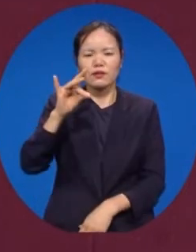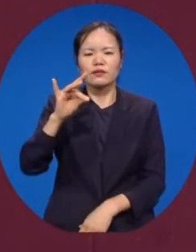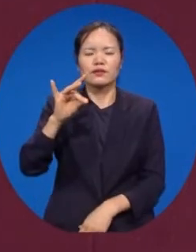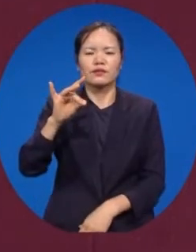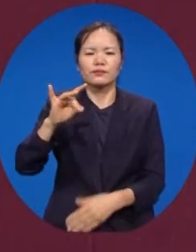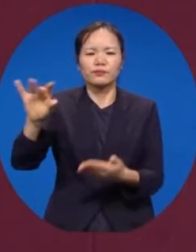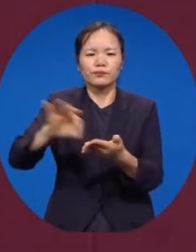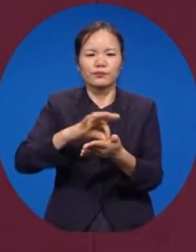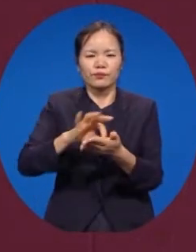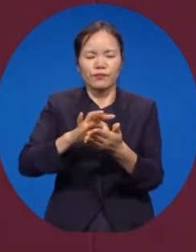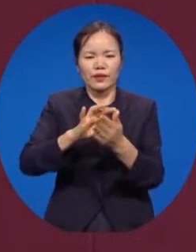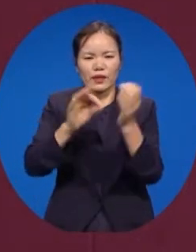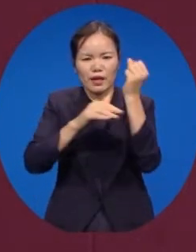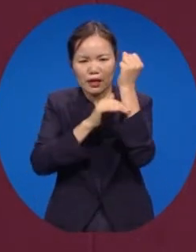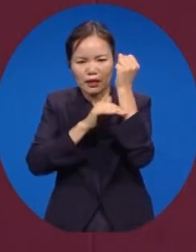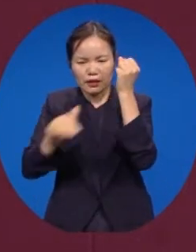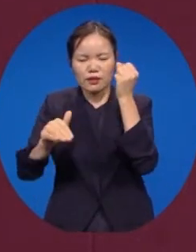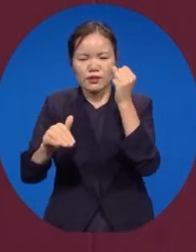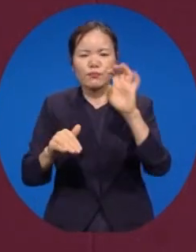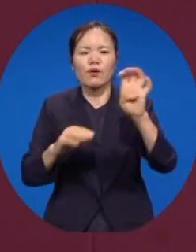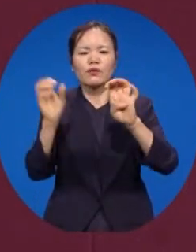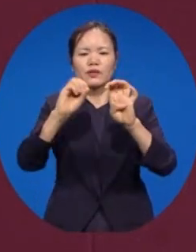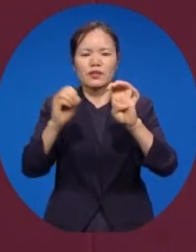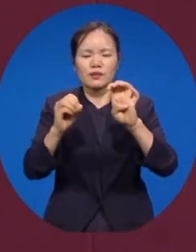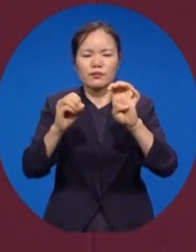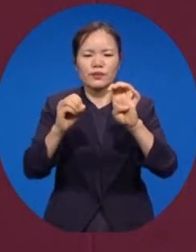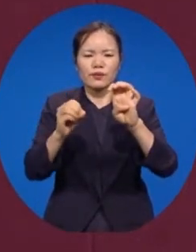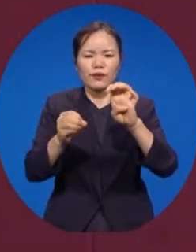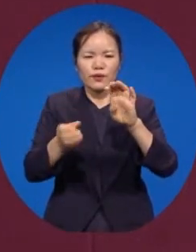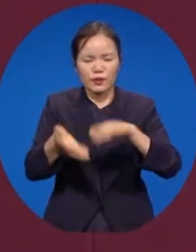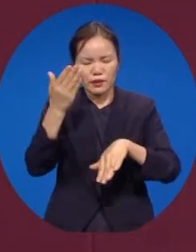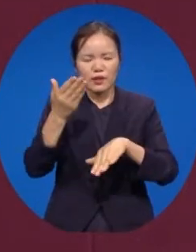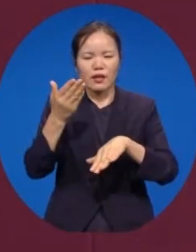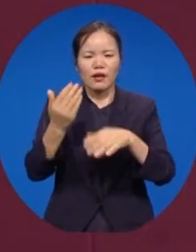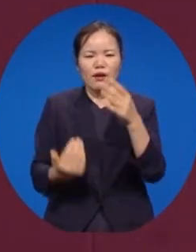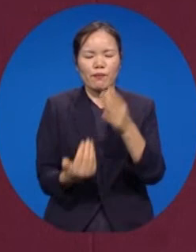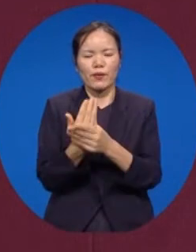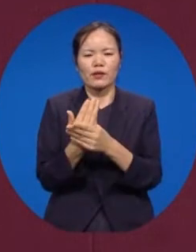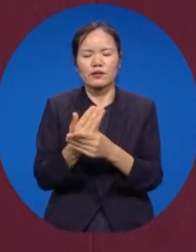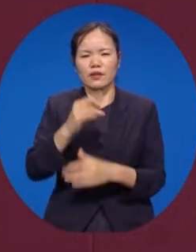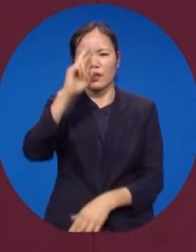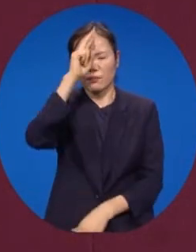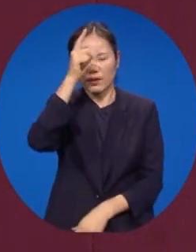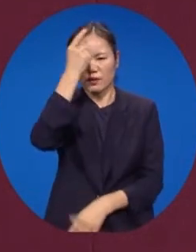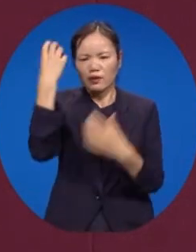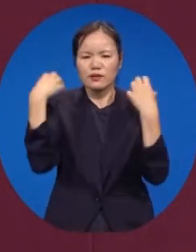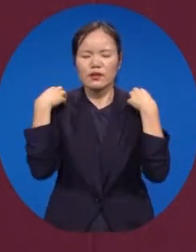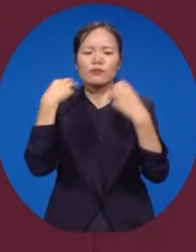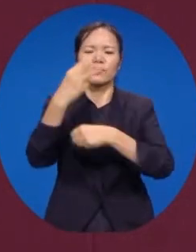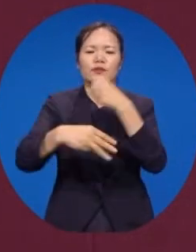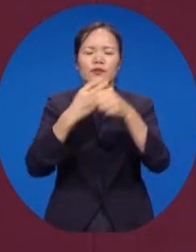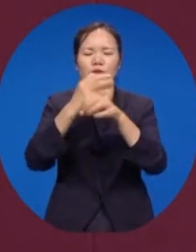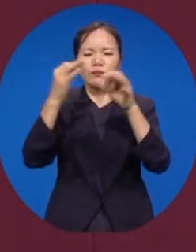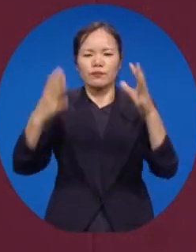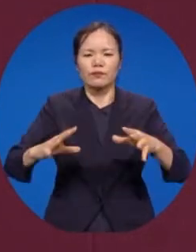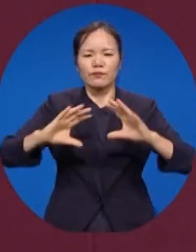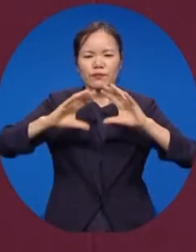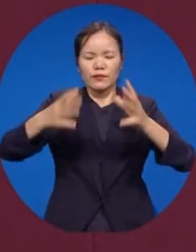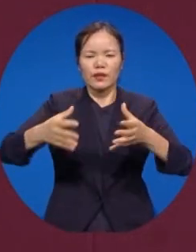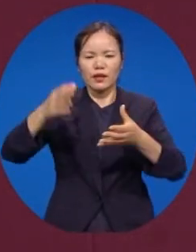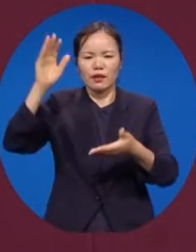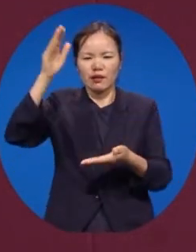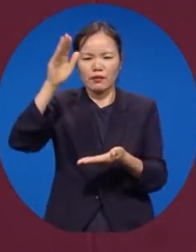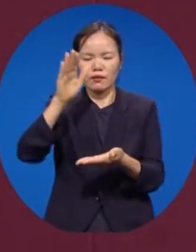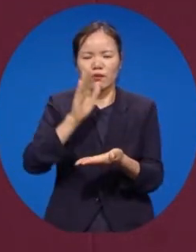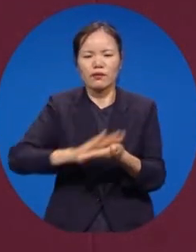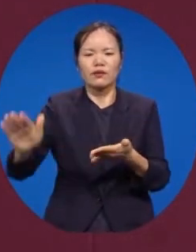지키는 마지노선인 40%가 깨졌다. 박근혜 정부 3년 만에 나라 곳간이